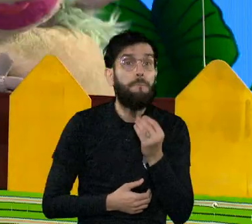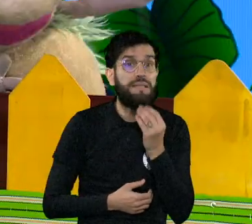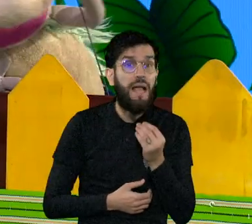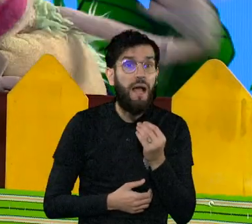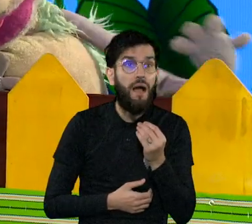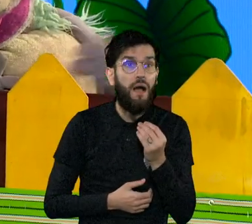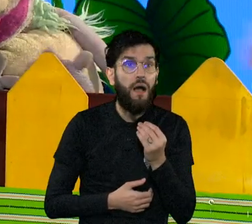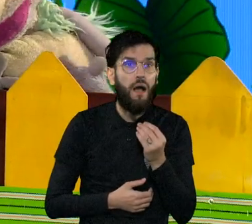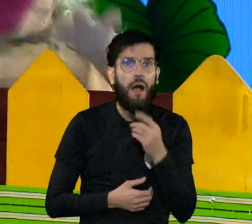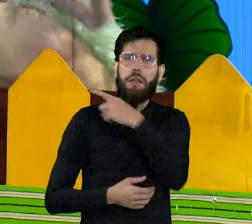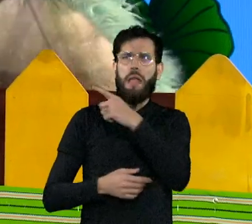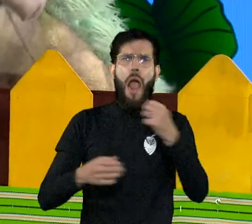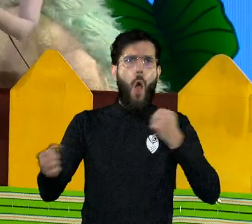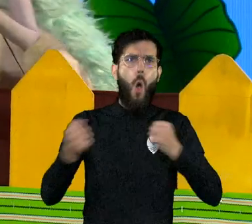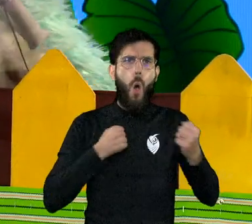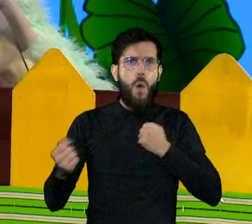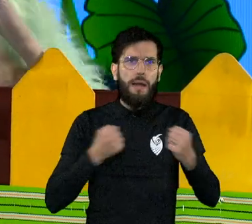to je predsa gorila.